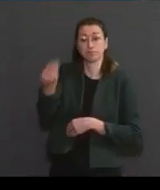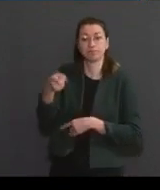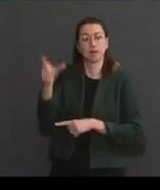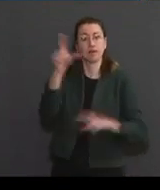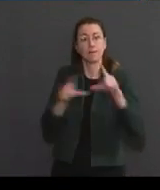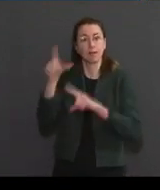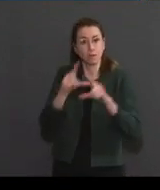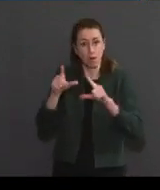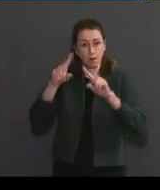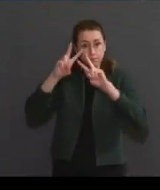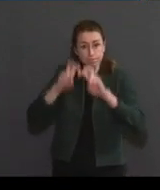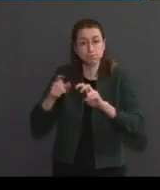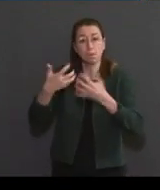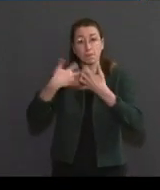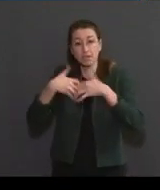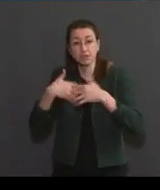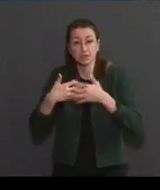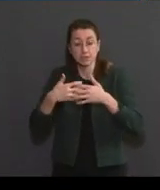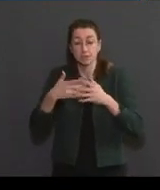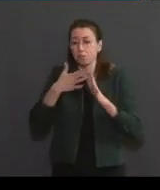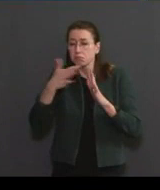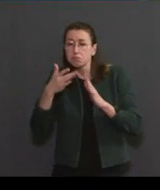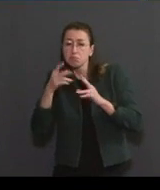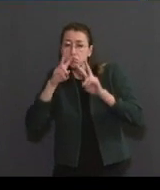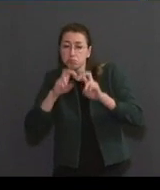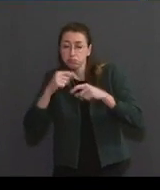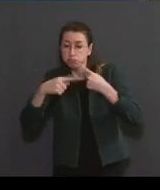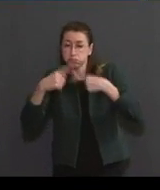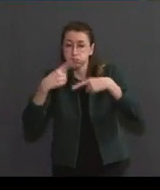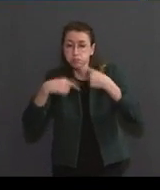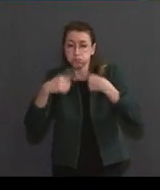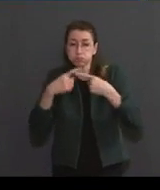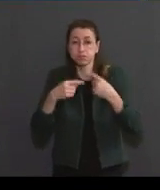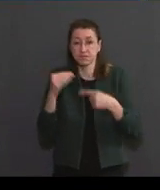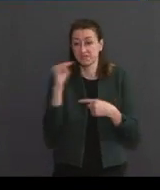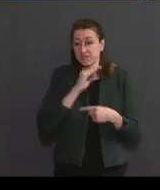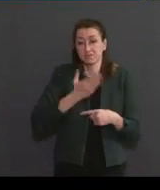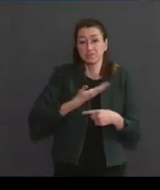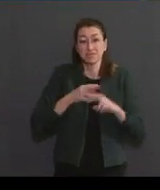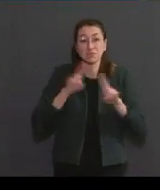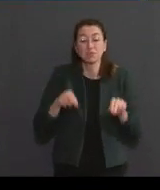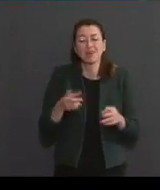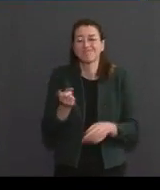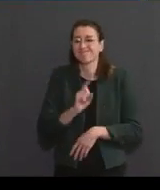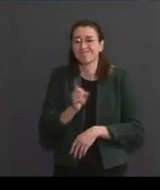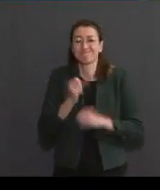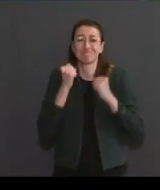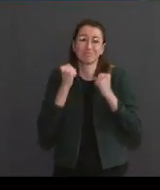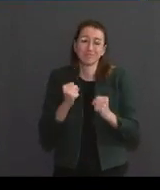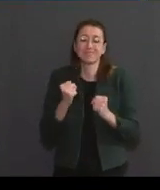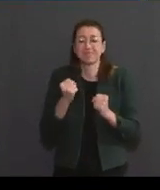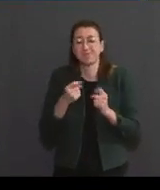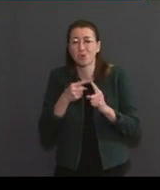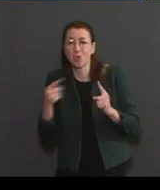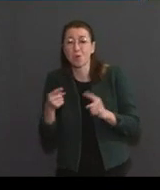qui met plusieurs heures à avoir le résultat. Et donc ce test ne sera pas obtenu directement comme un test antigénique, mais sera obtenu